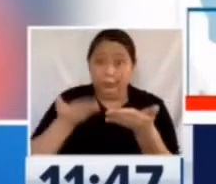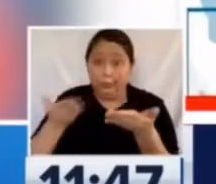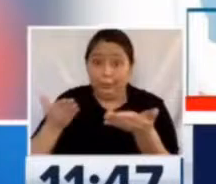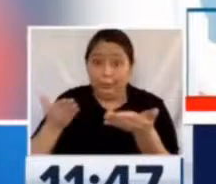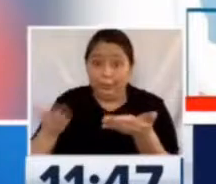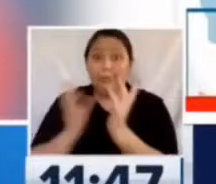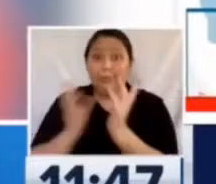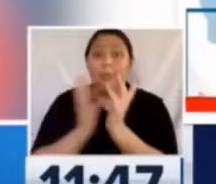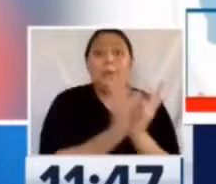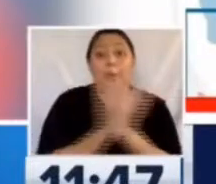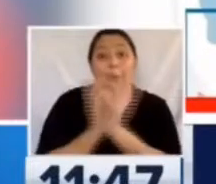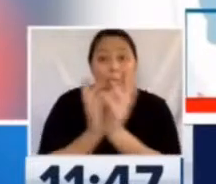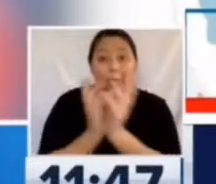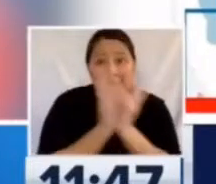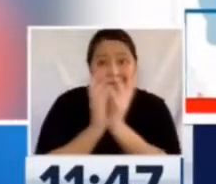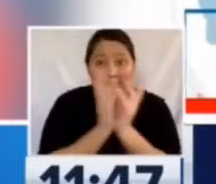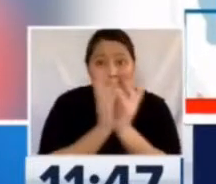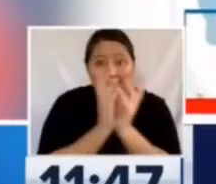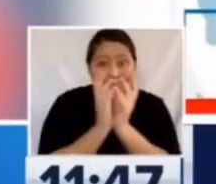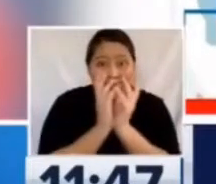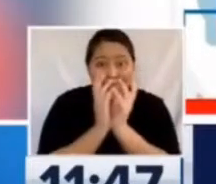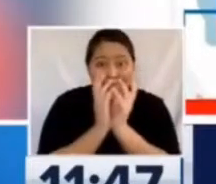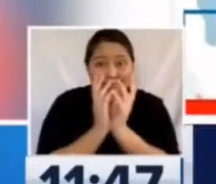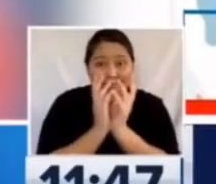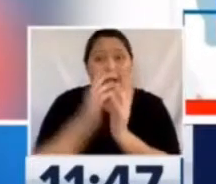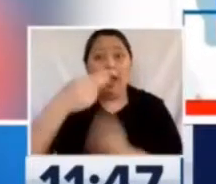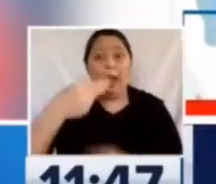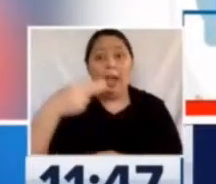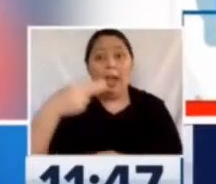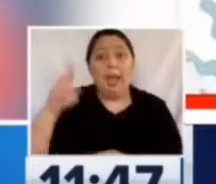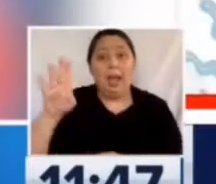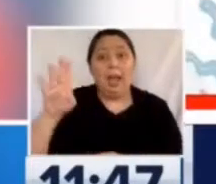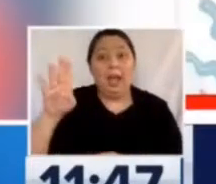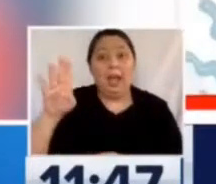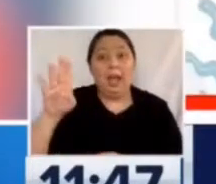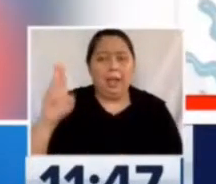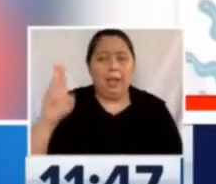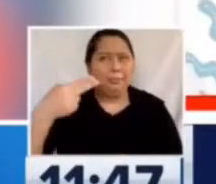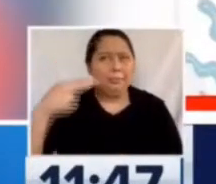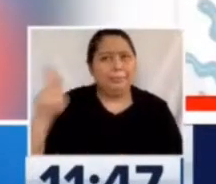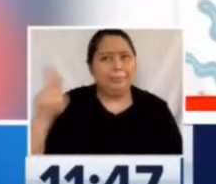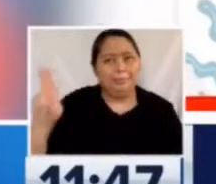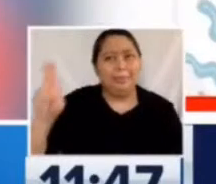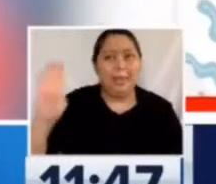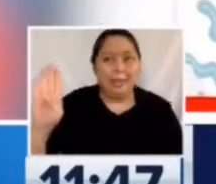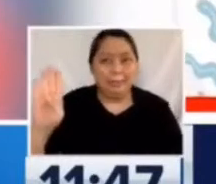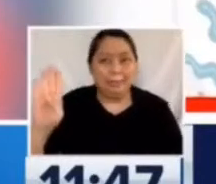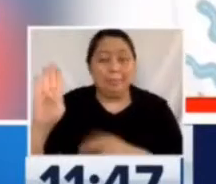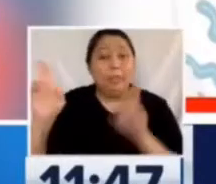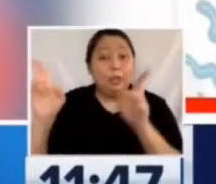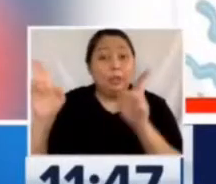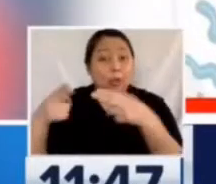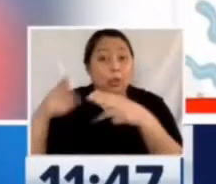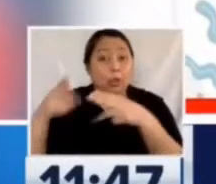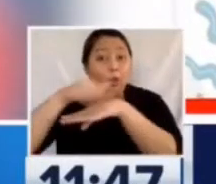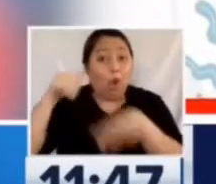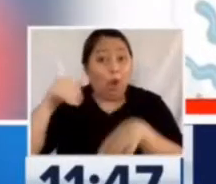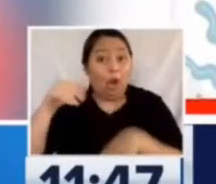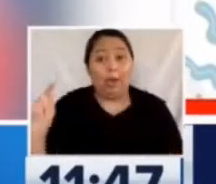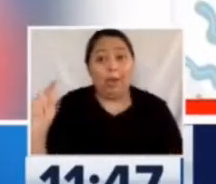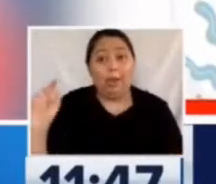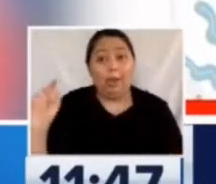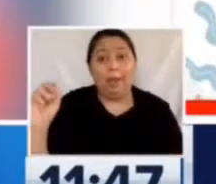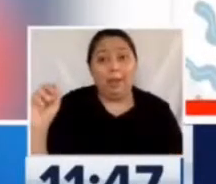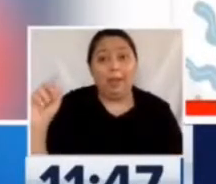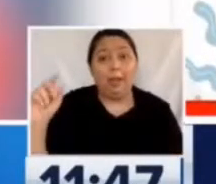para ma-deliver natin yung serbisyo ng gobyerno dun sa mga paraan na maaring hindi tradisyonal, ngunit kailangan sa panahon na